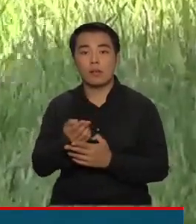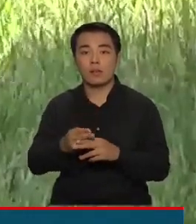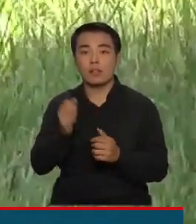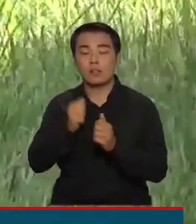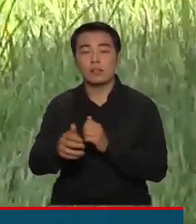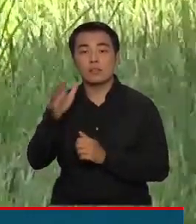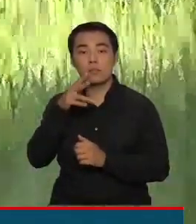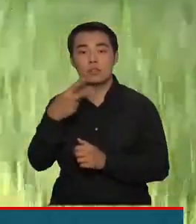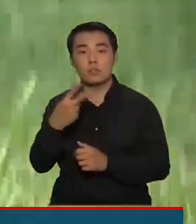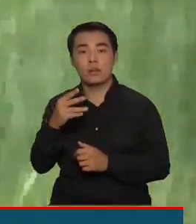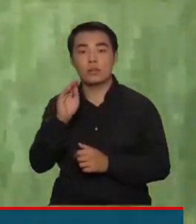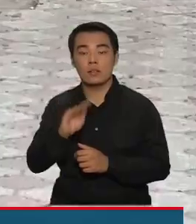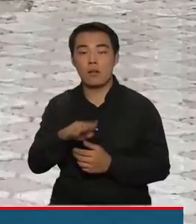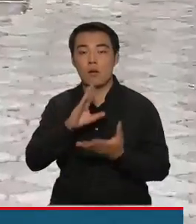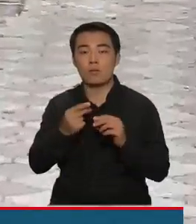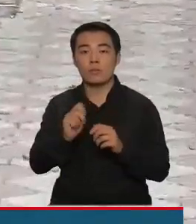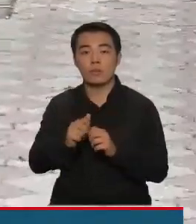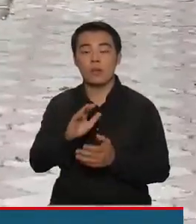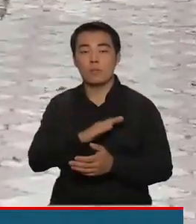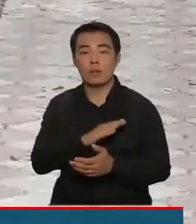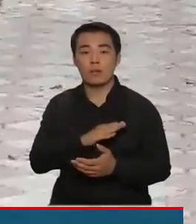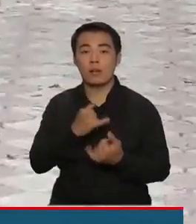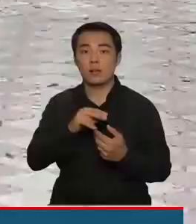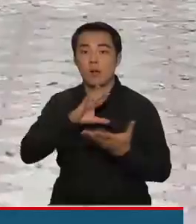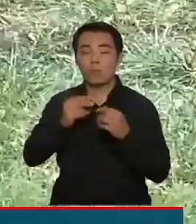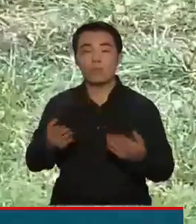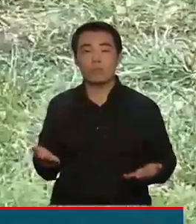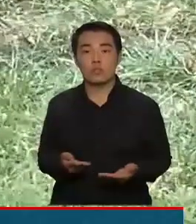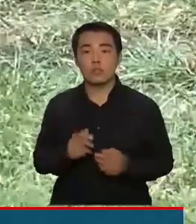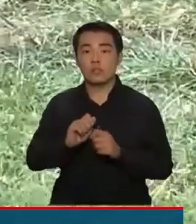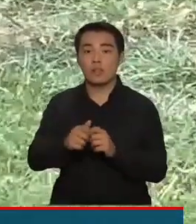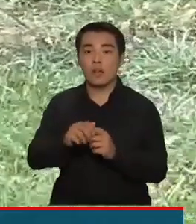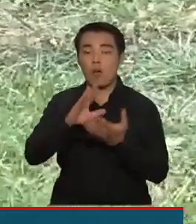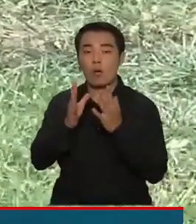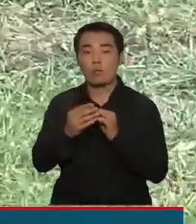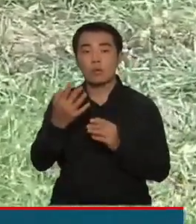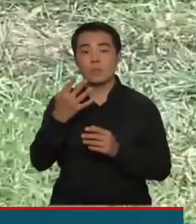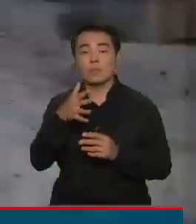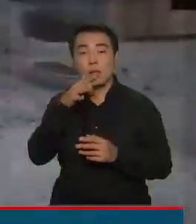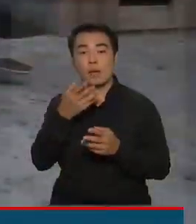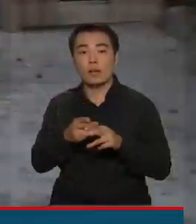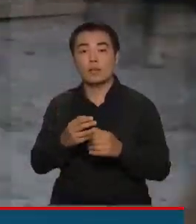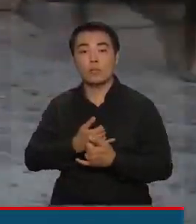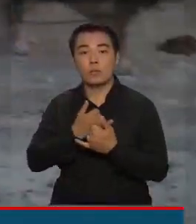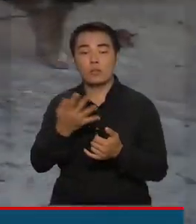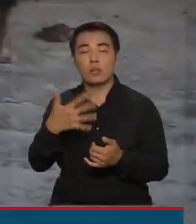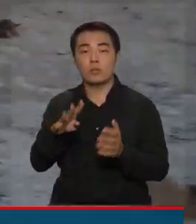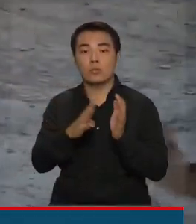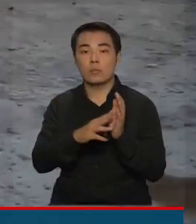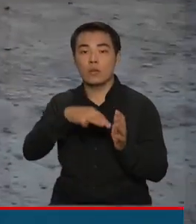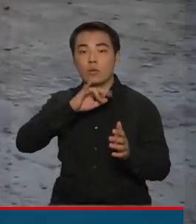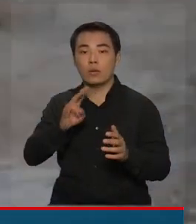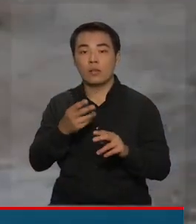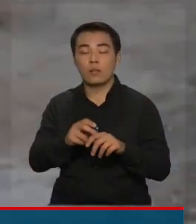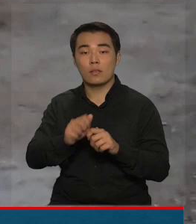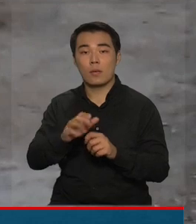итке 22 мың теңге жұмсалады. Айта кетейік, былтыр жергілікті бюджеттен 4 аяқтыларды күтіп баптауға 59 миллион теңге